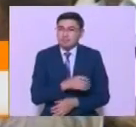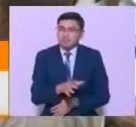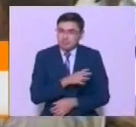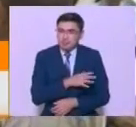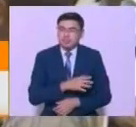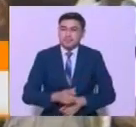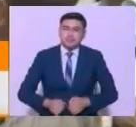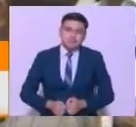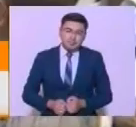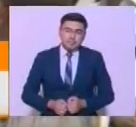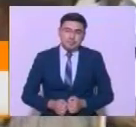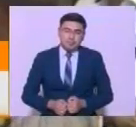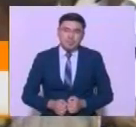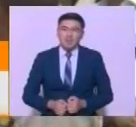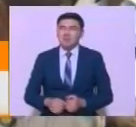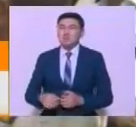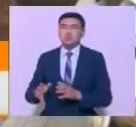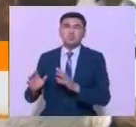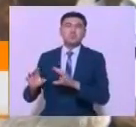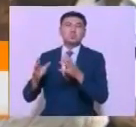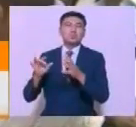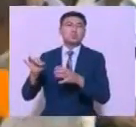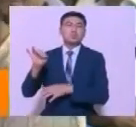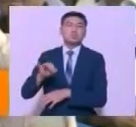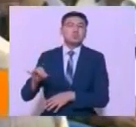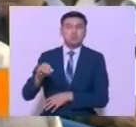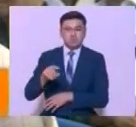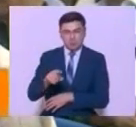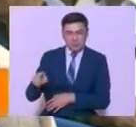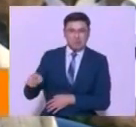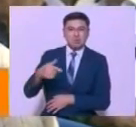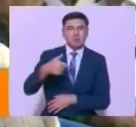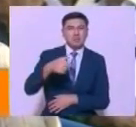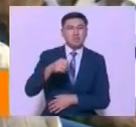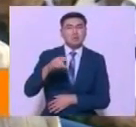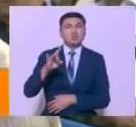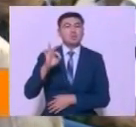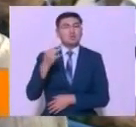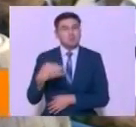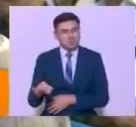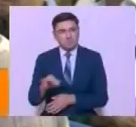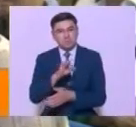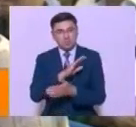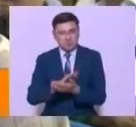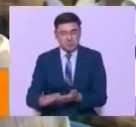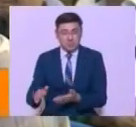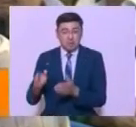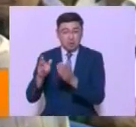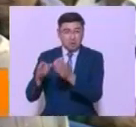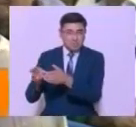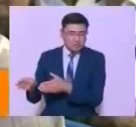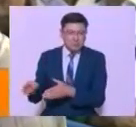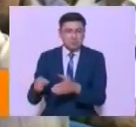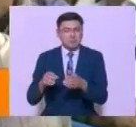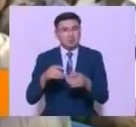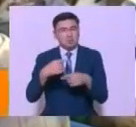Батыра мы должны беречь Наследие наших праотцов героев Нам необходимо благими делами стремлением к знаниям истории доказать что